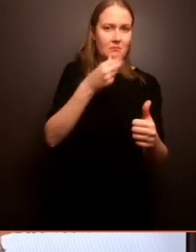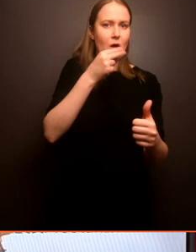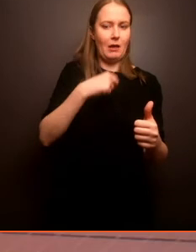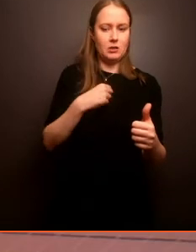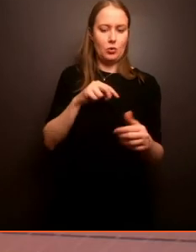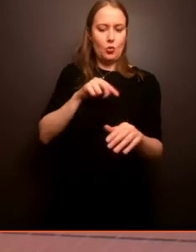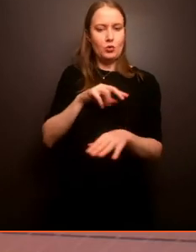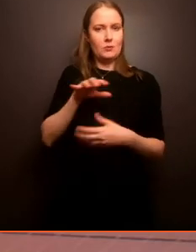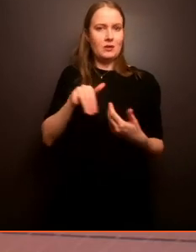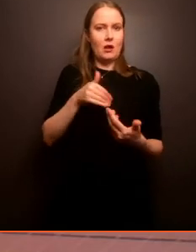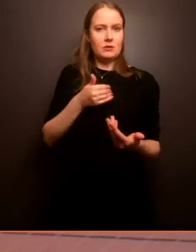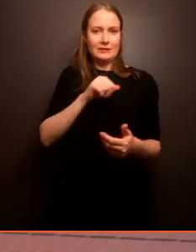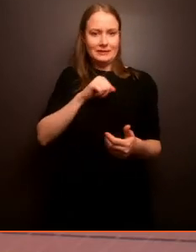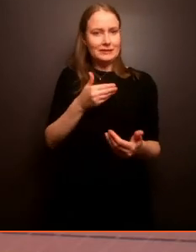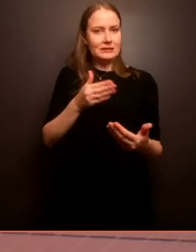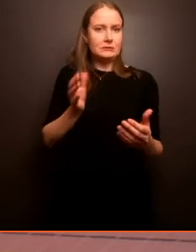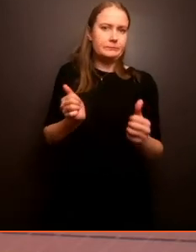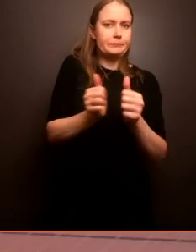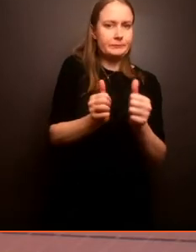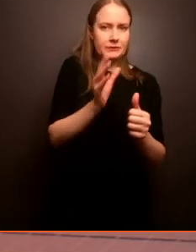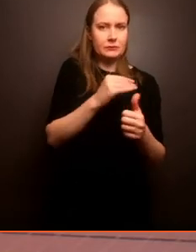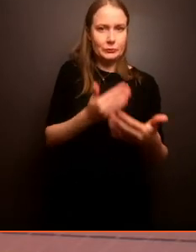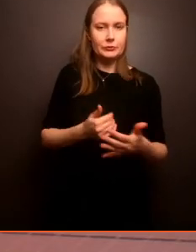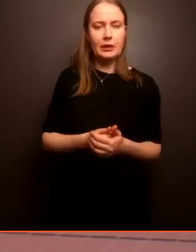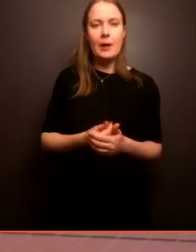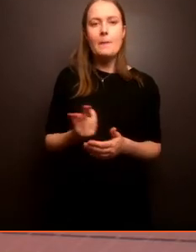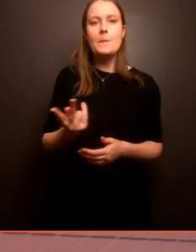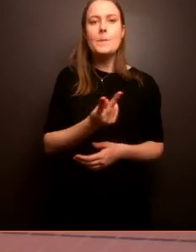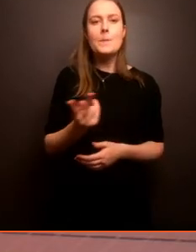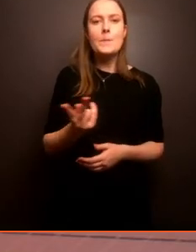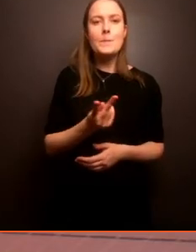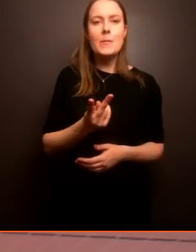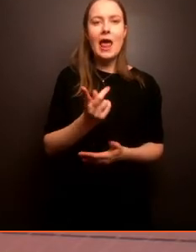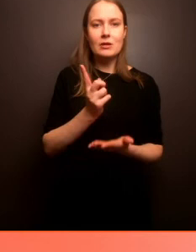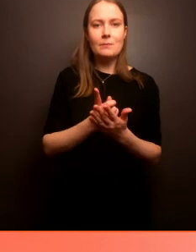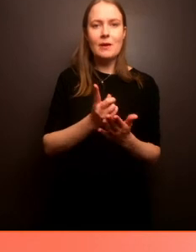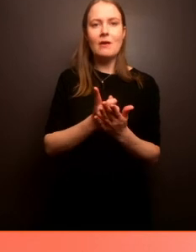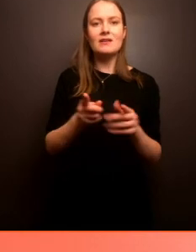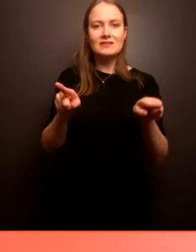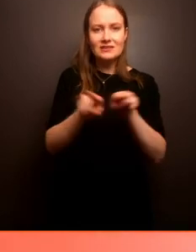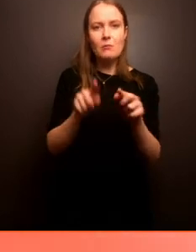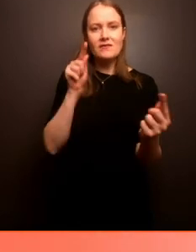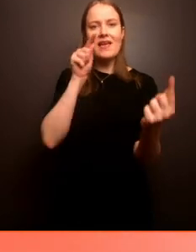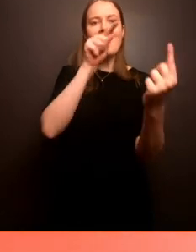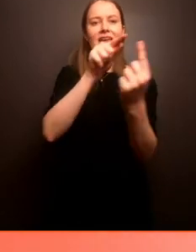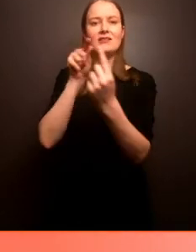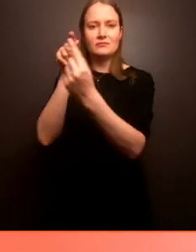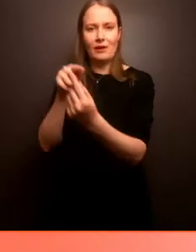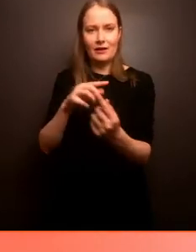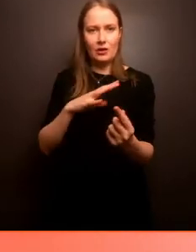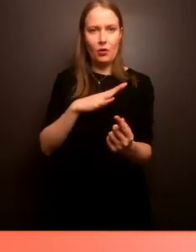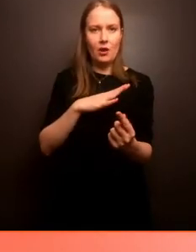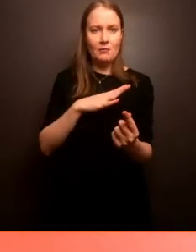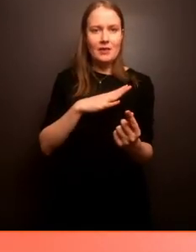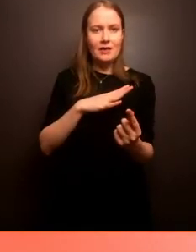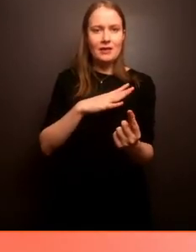segane või hägune. No mõlemal osapoolel on ju selgelt eesmärgid ja noh, me oleme kokku saanud, et üksteist